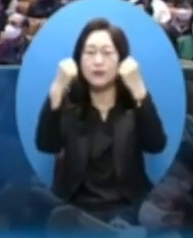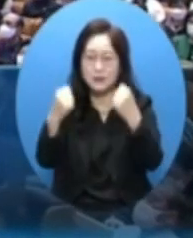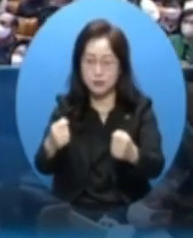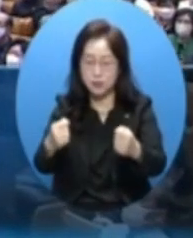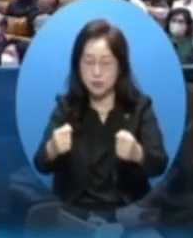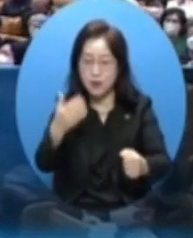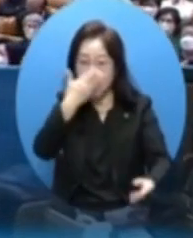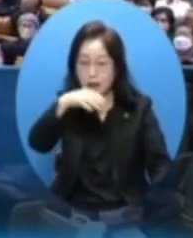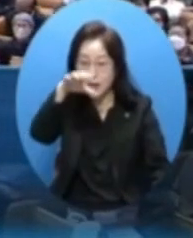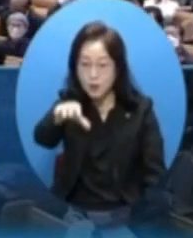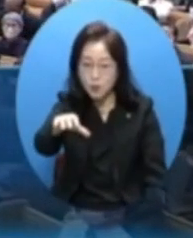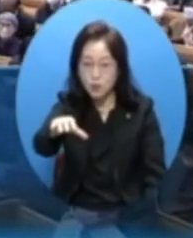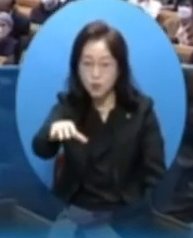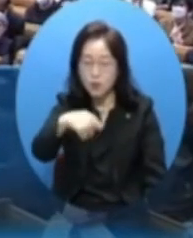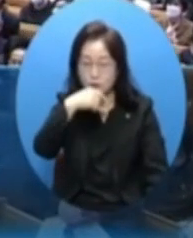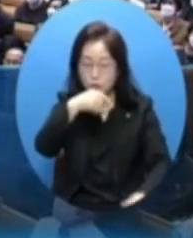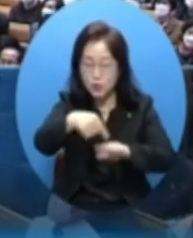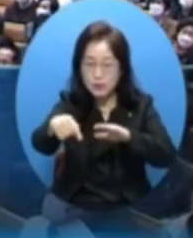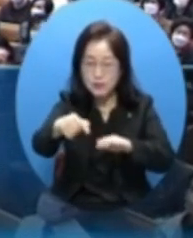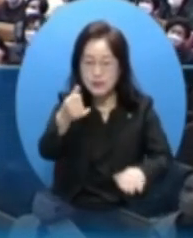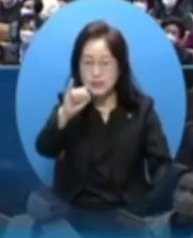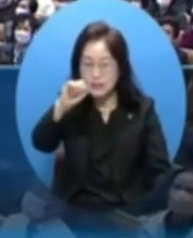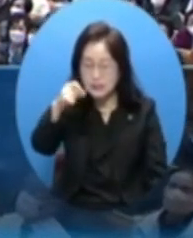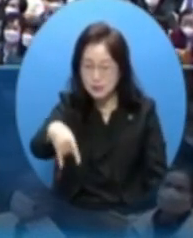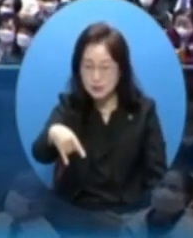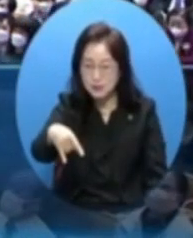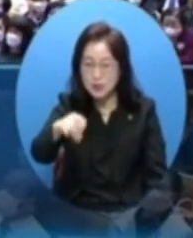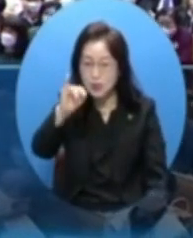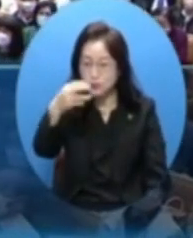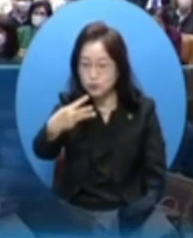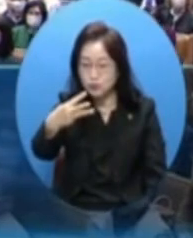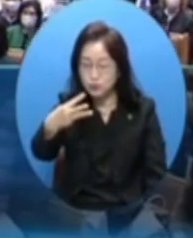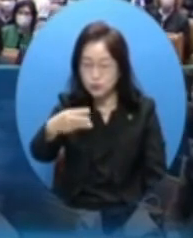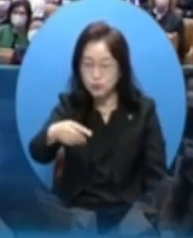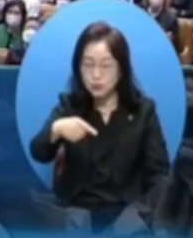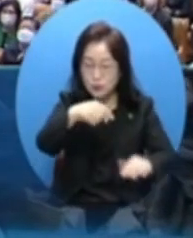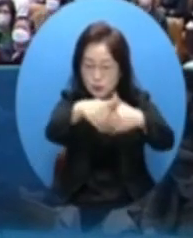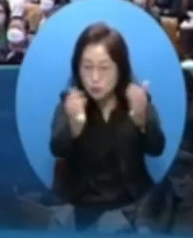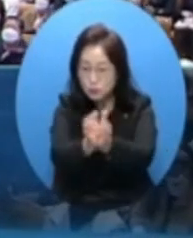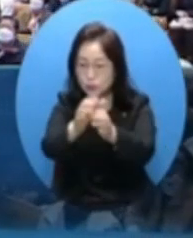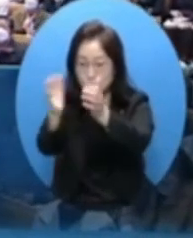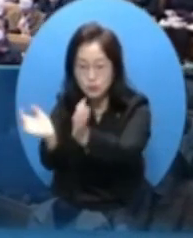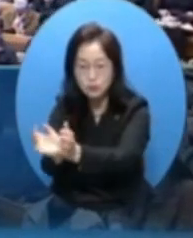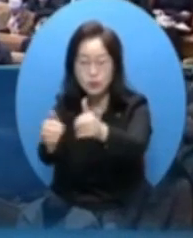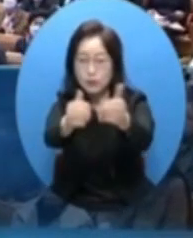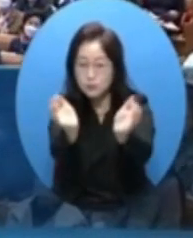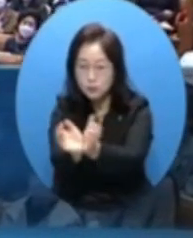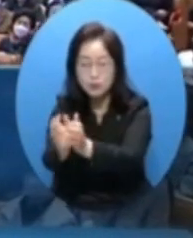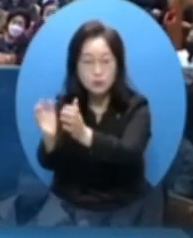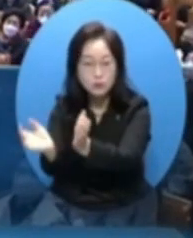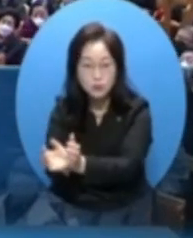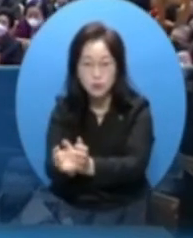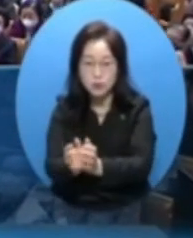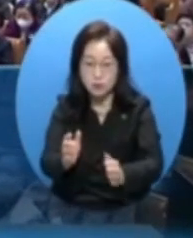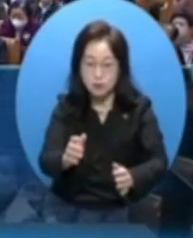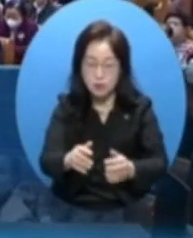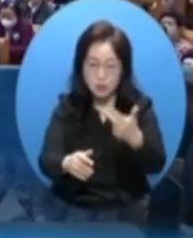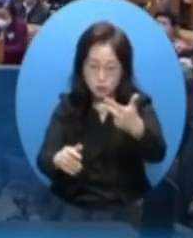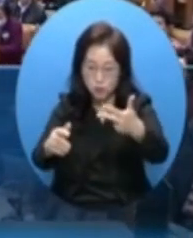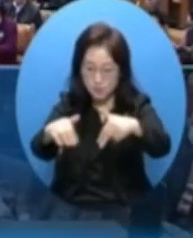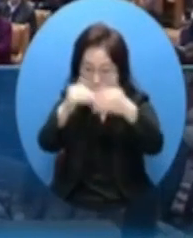가나안 족속과 헷 족속과 히히 족속과 불의족석과 길이가 속속과 아무리 족속과 여부속 족속을 너희 앞에서